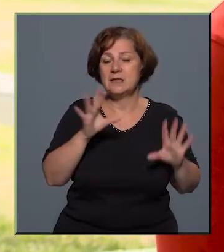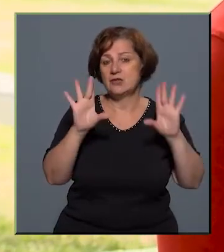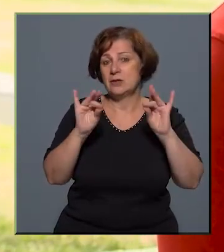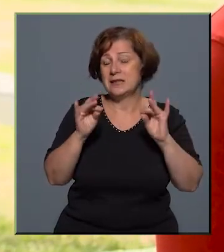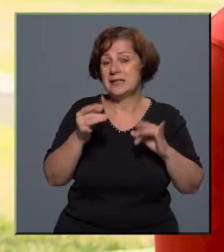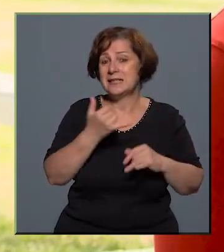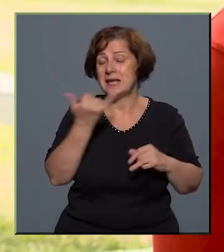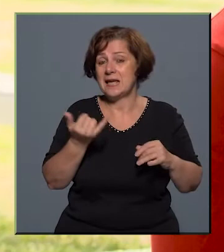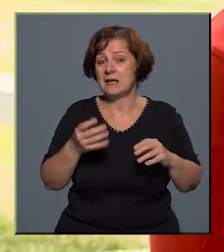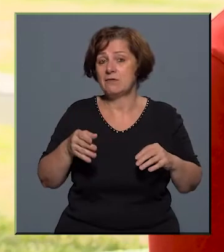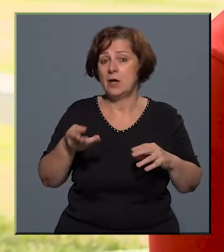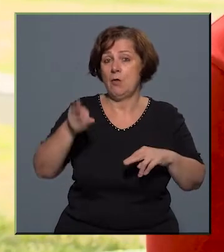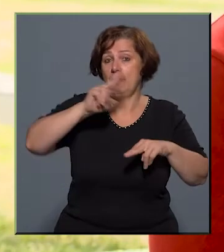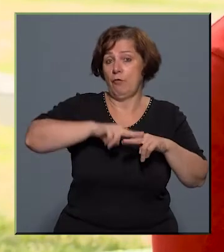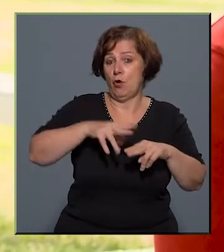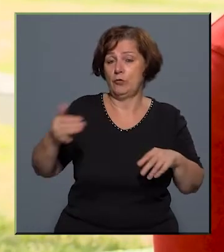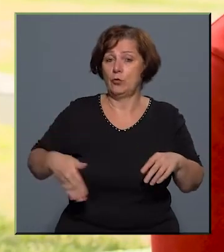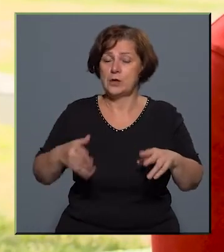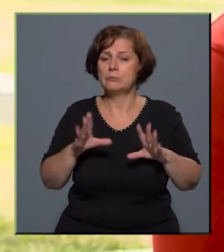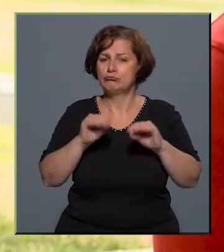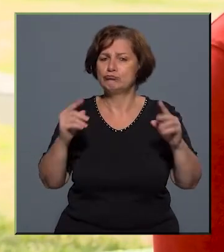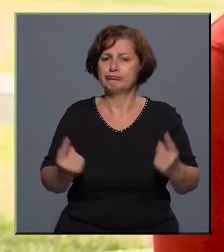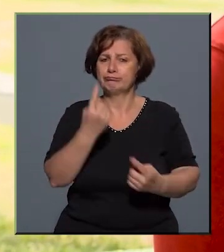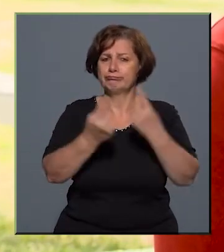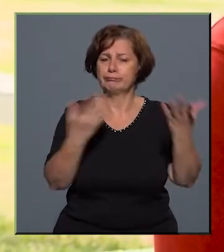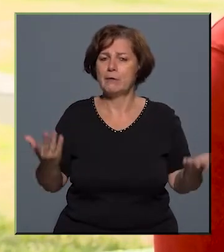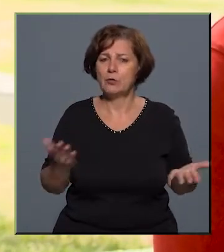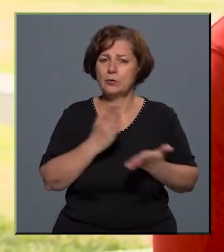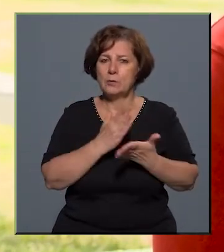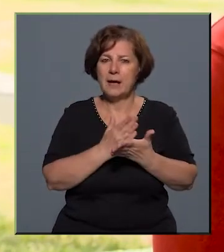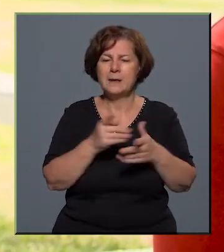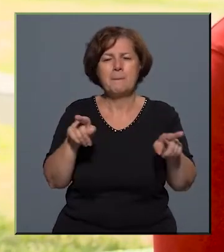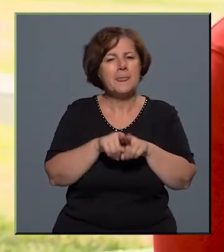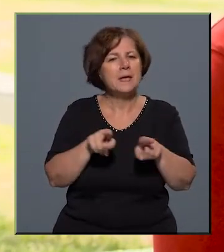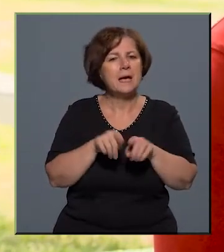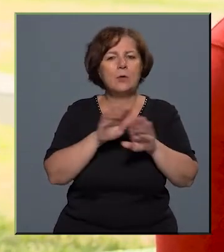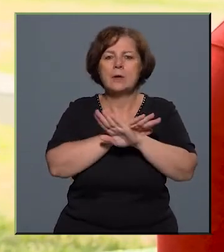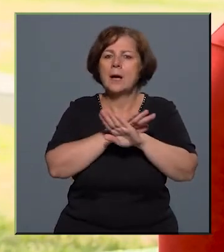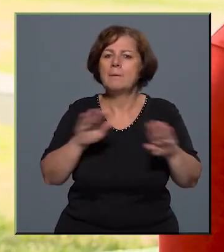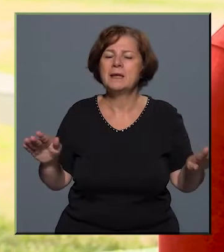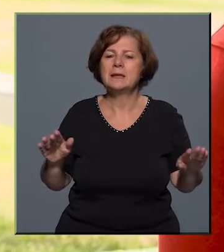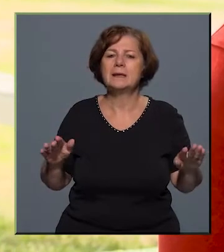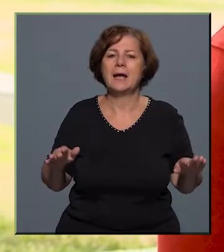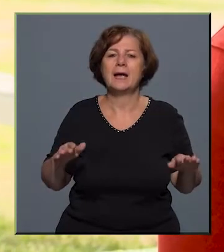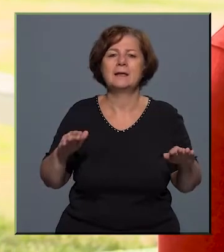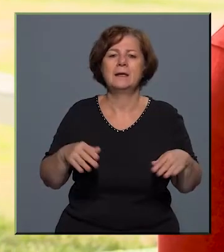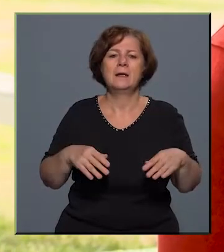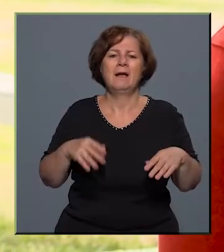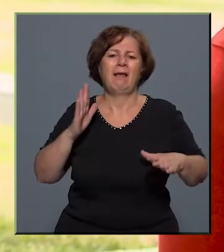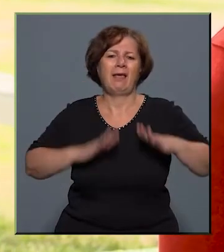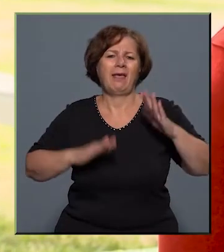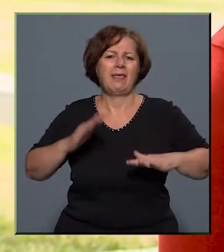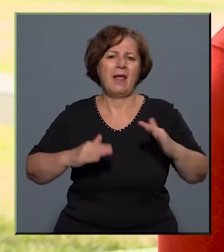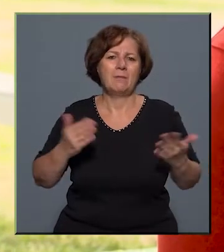időskorban, 10 év fölött ugye nagyon sok kutyán előfordulhat, és ilyenkor jön, mint minden a